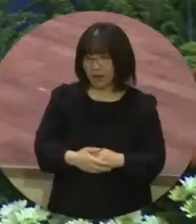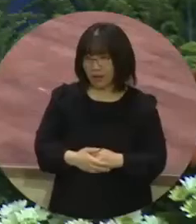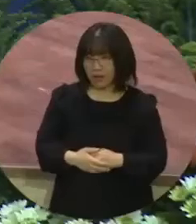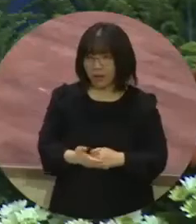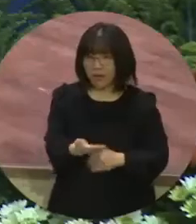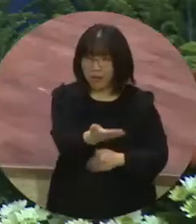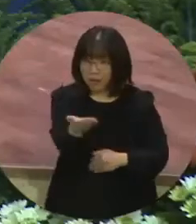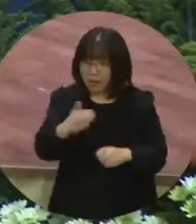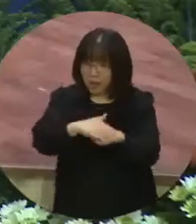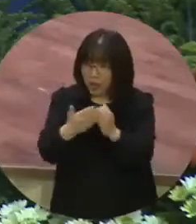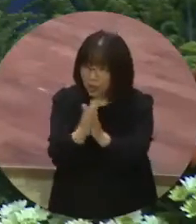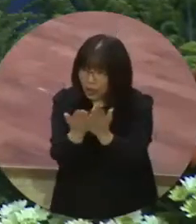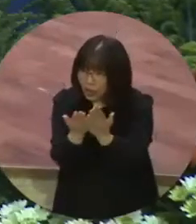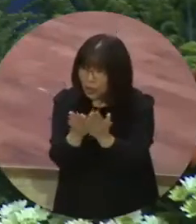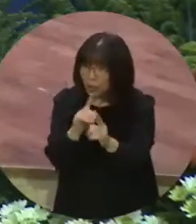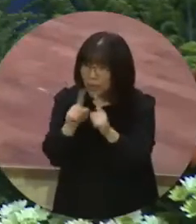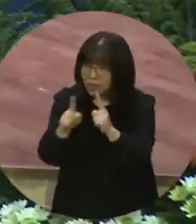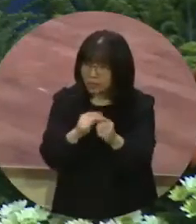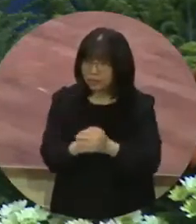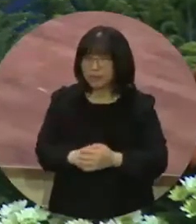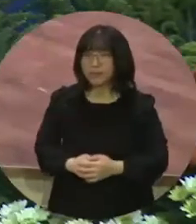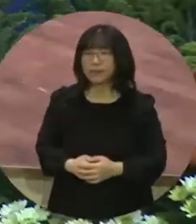여러분, 거의 다.